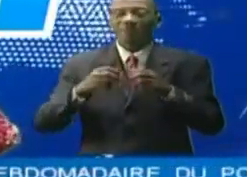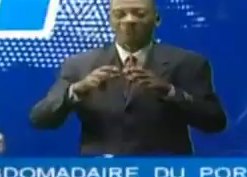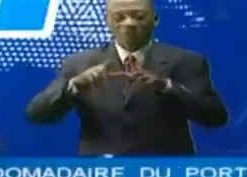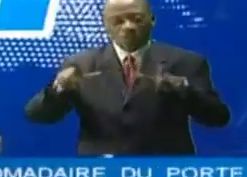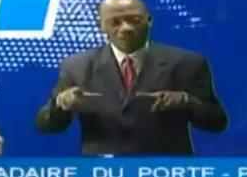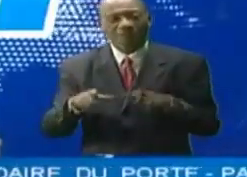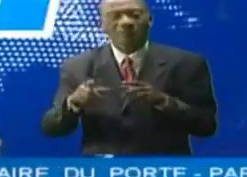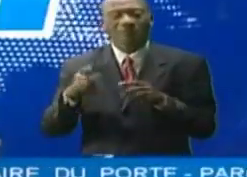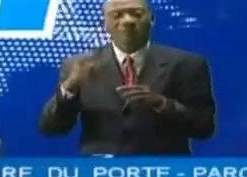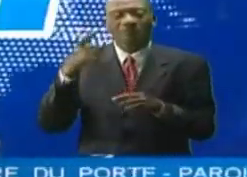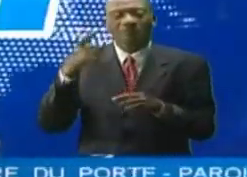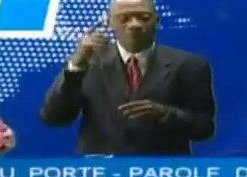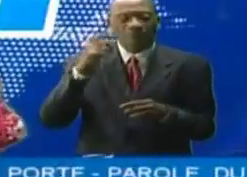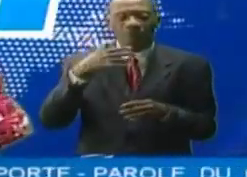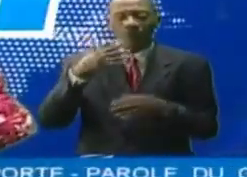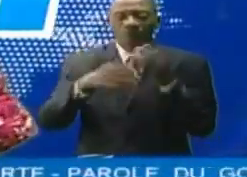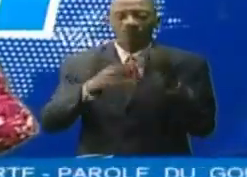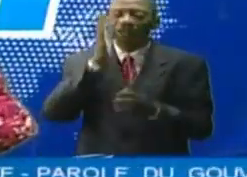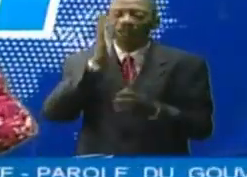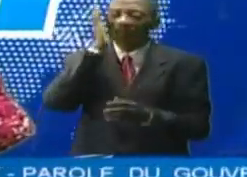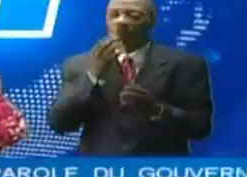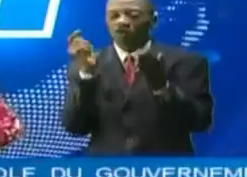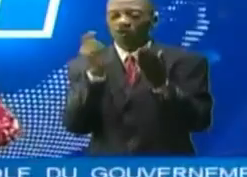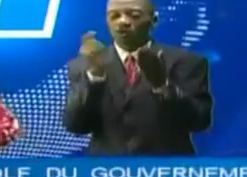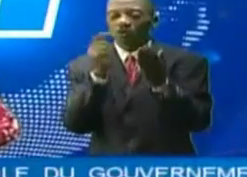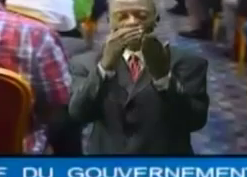des recommandations pour la bonne gouvernance.